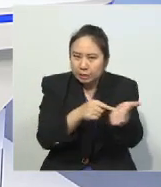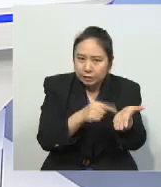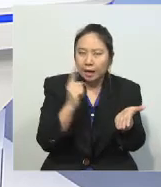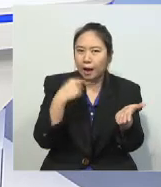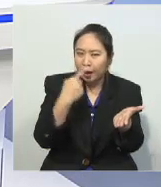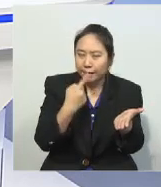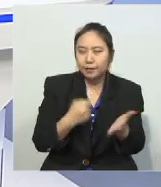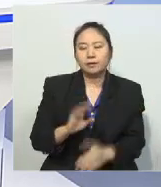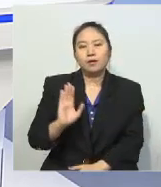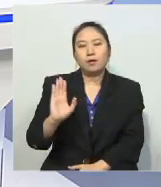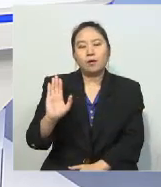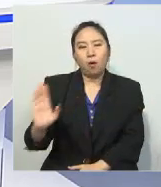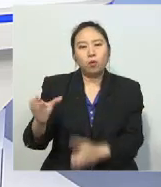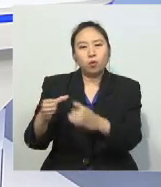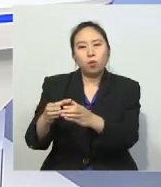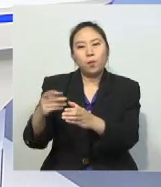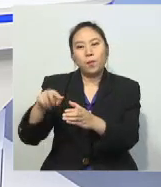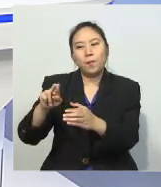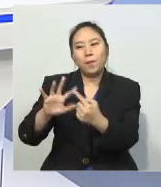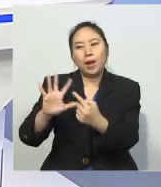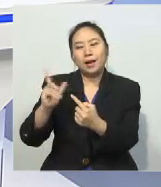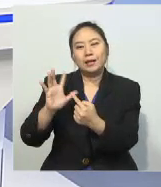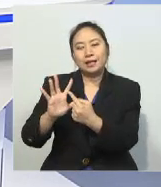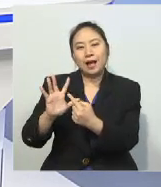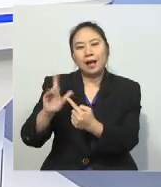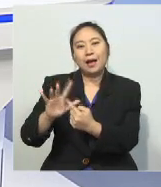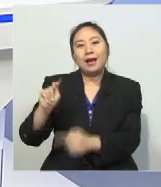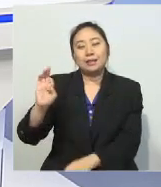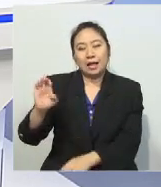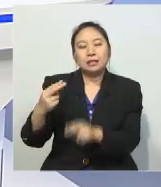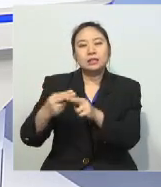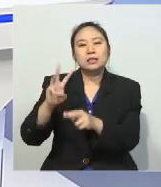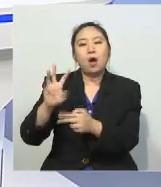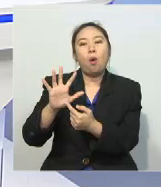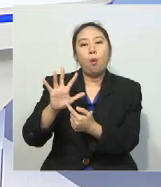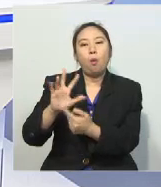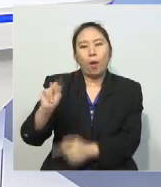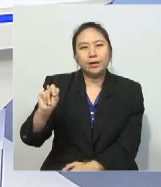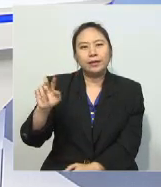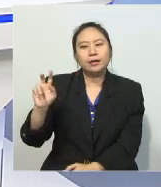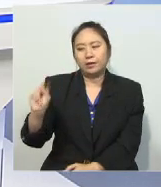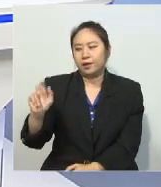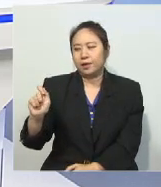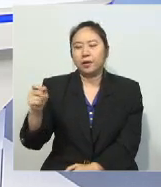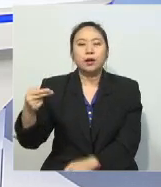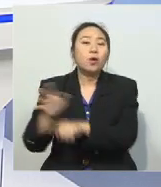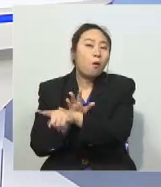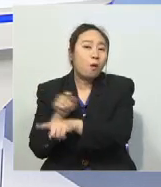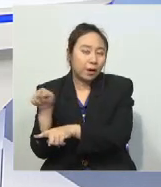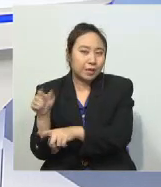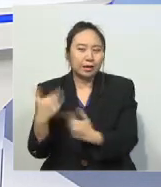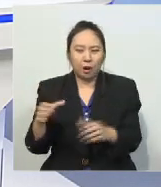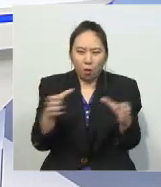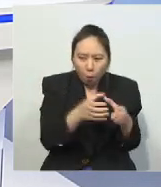ถ้าประชาชาติก็จะเป็นอาจารย์วันนอนะครับอาจารย์วันมุฮัมมัดนอมัทธาก็เป็นบรรยากาศต่างๆที่แต่ละพรรคก็พยายามเอ